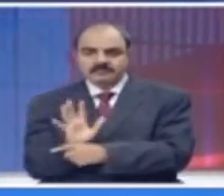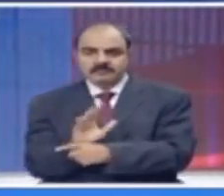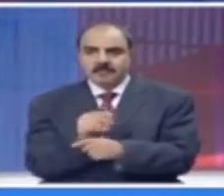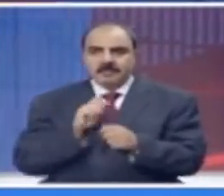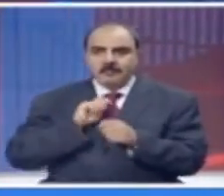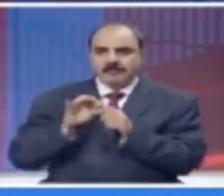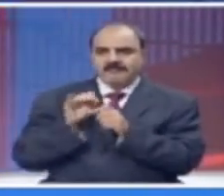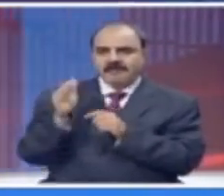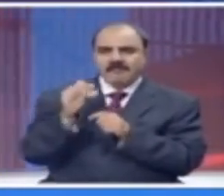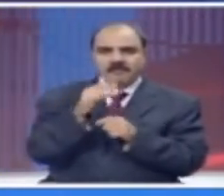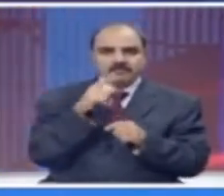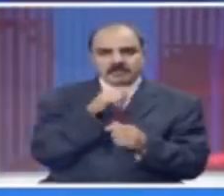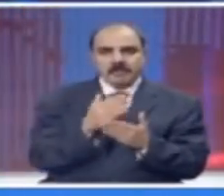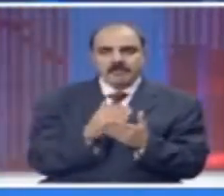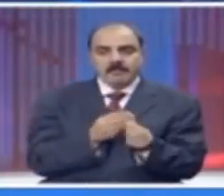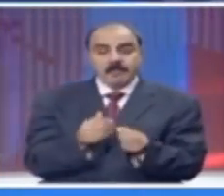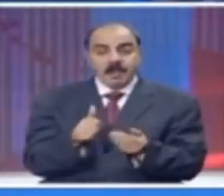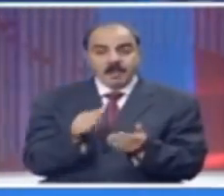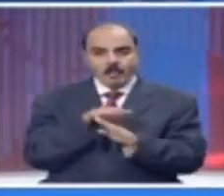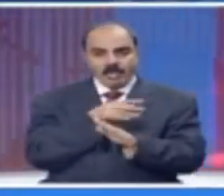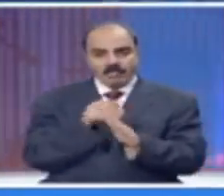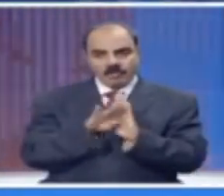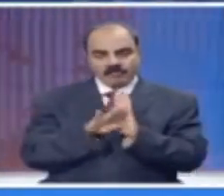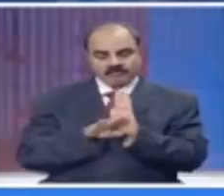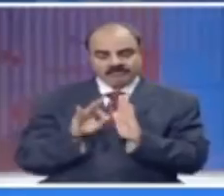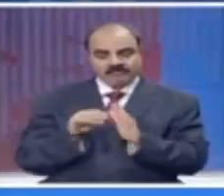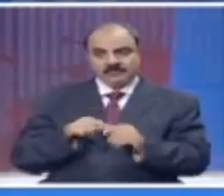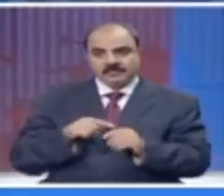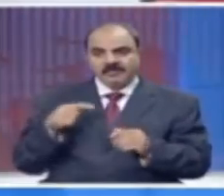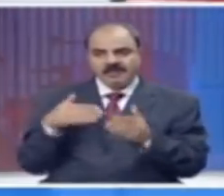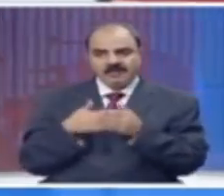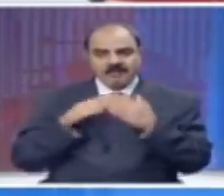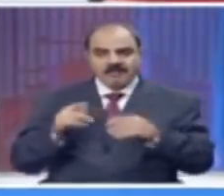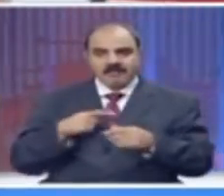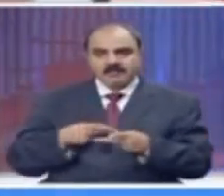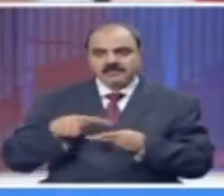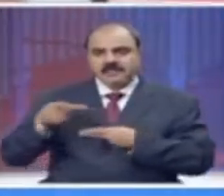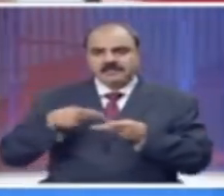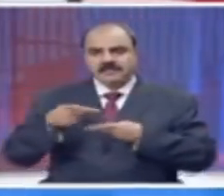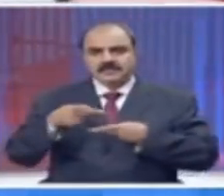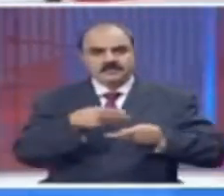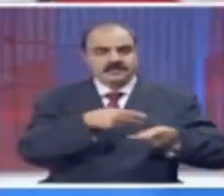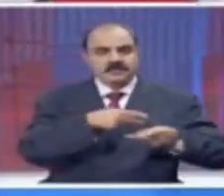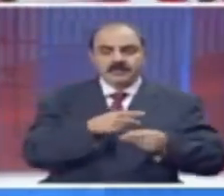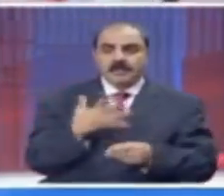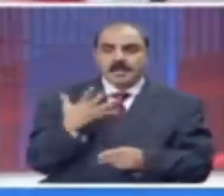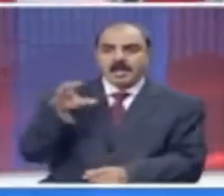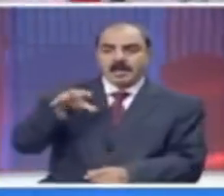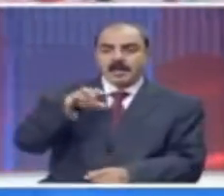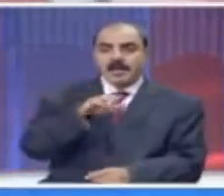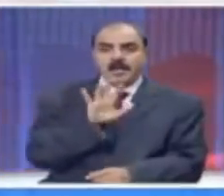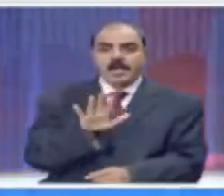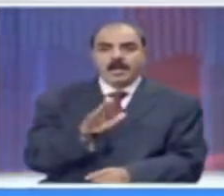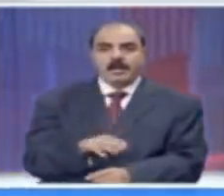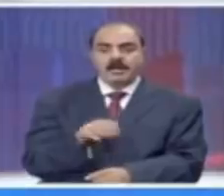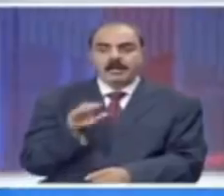في الولايات المتأرجحة. يأتي على جدول أعمال ترامب اليوم الأخير من الحملة الانتخابية 5 تجمعات